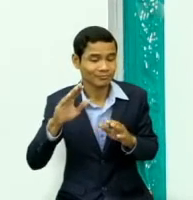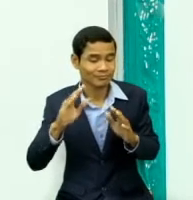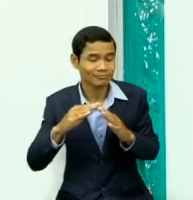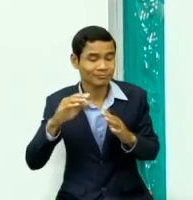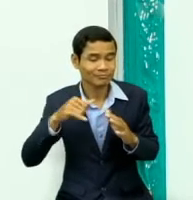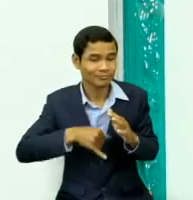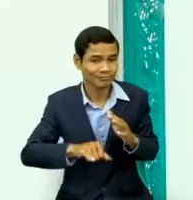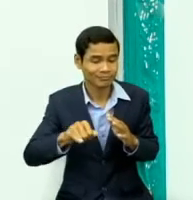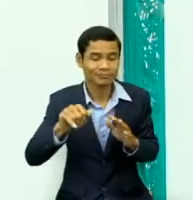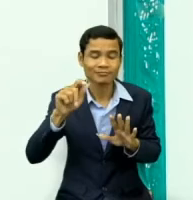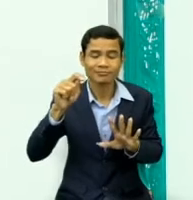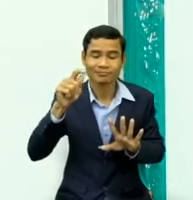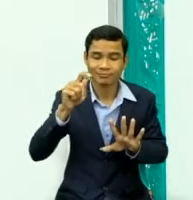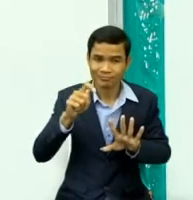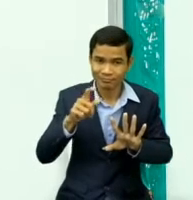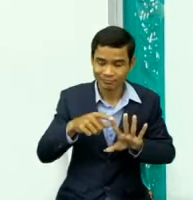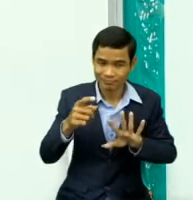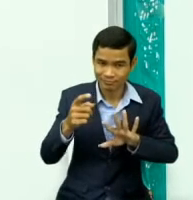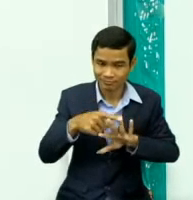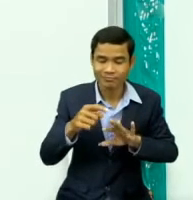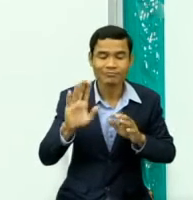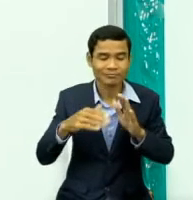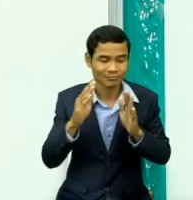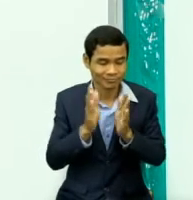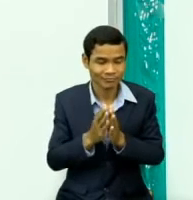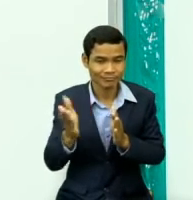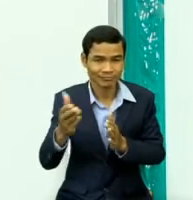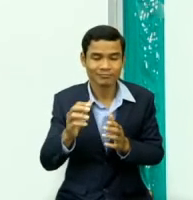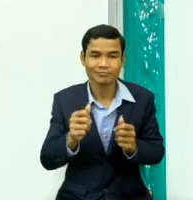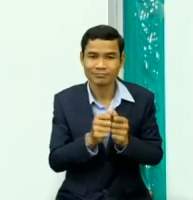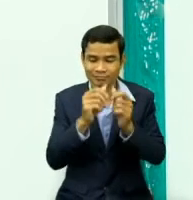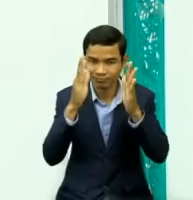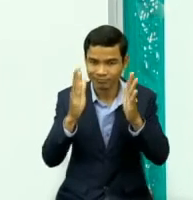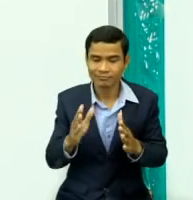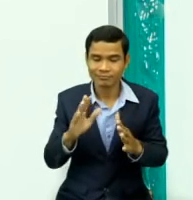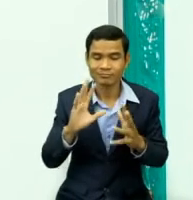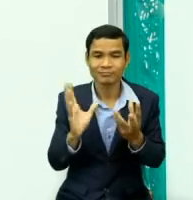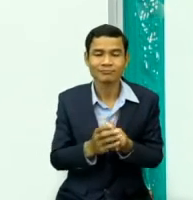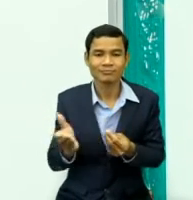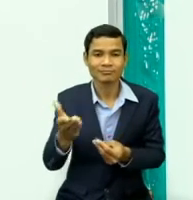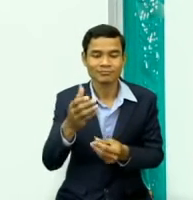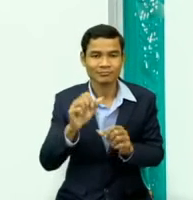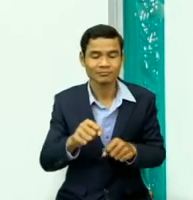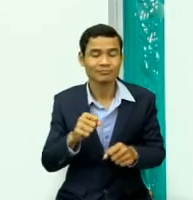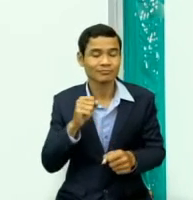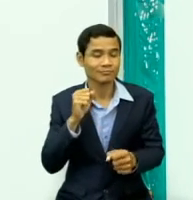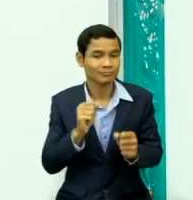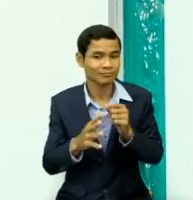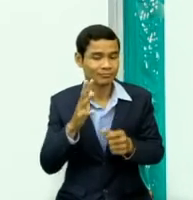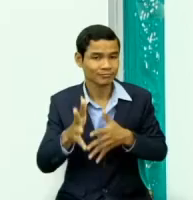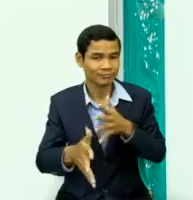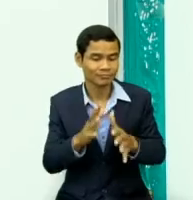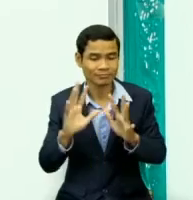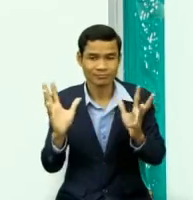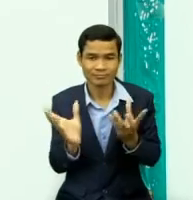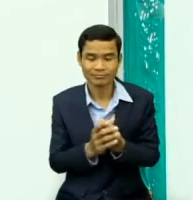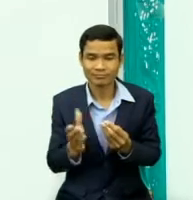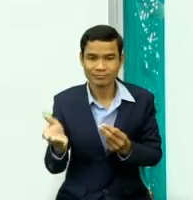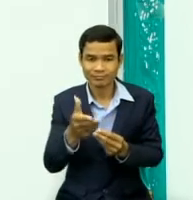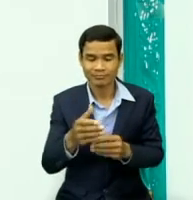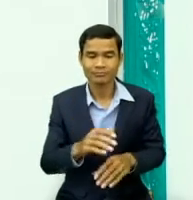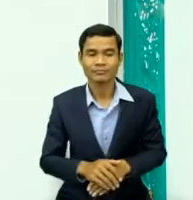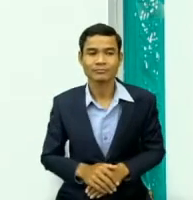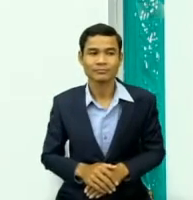toàn hỏi tại lên nít con tình ơn khả một án chờ mùi nẹ kru nà con ná ta dưỡng chập đám án tiền ốc